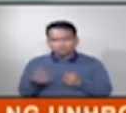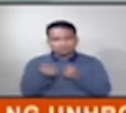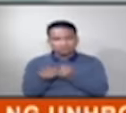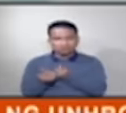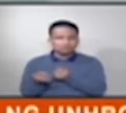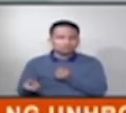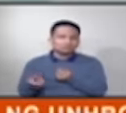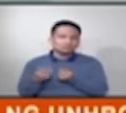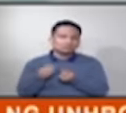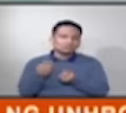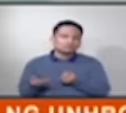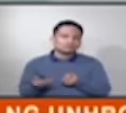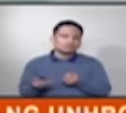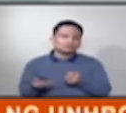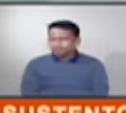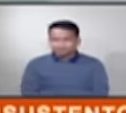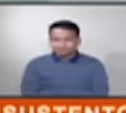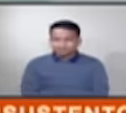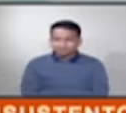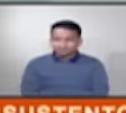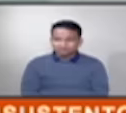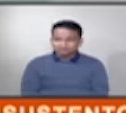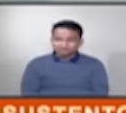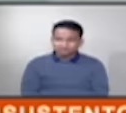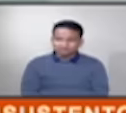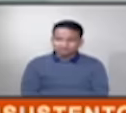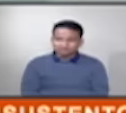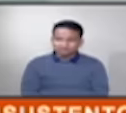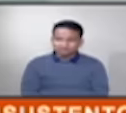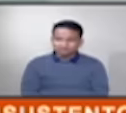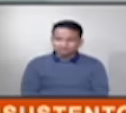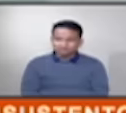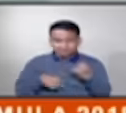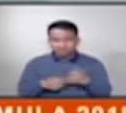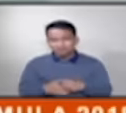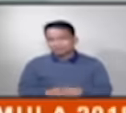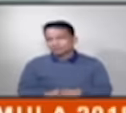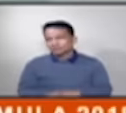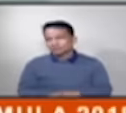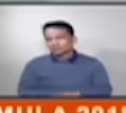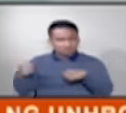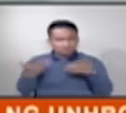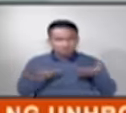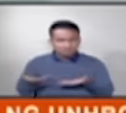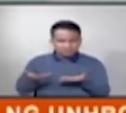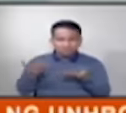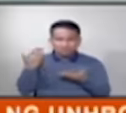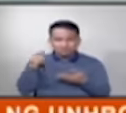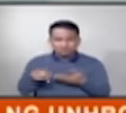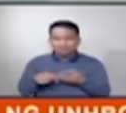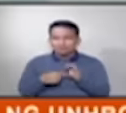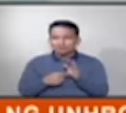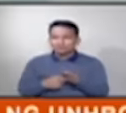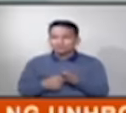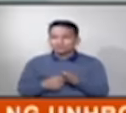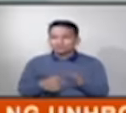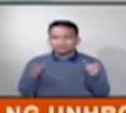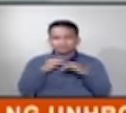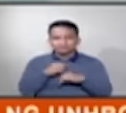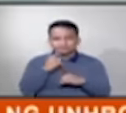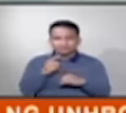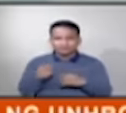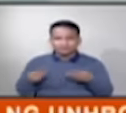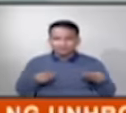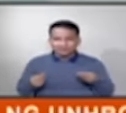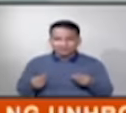Nagsusustento naman po ako. Dalagdagan ko po yun. Hindi po kayo mag-usap po muna kami ng personal po. Oh, sige. Sabi ko kanina, pagdating kasi sa